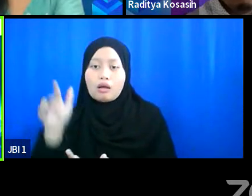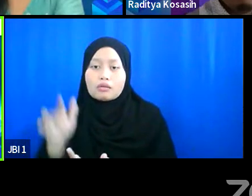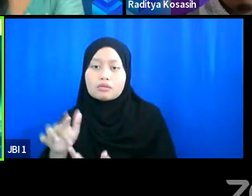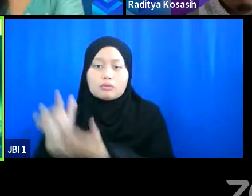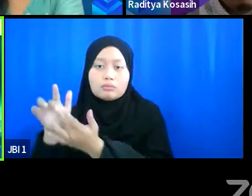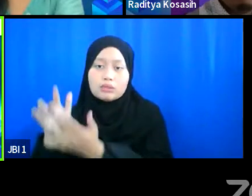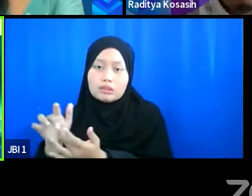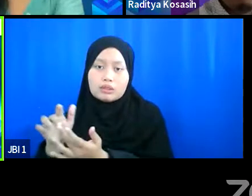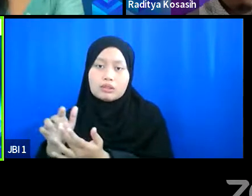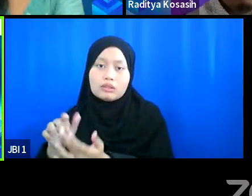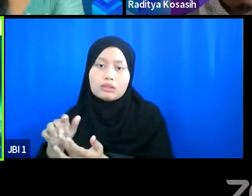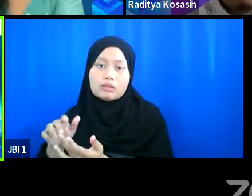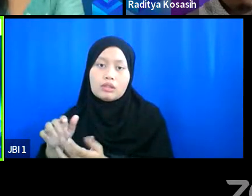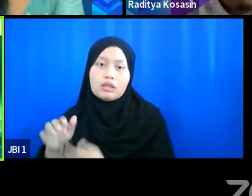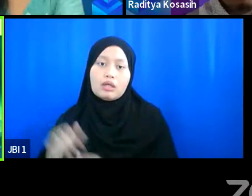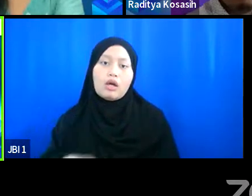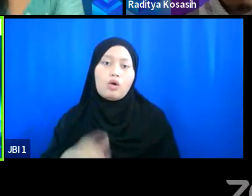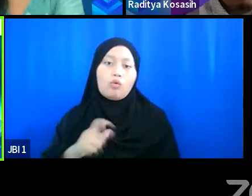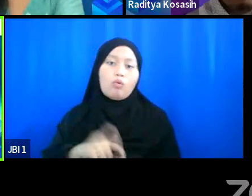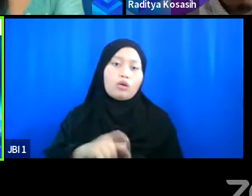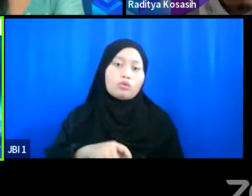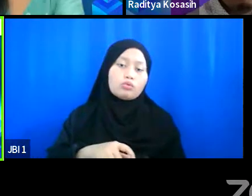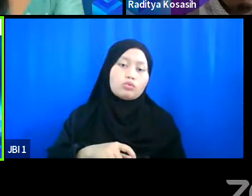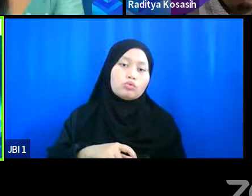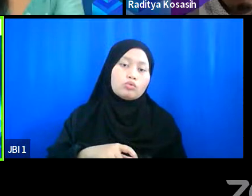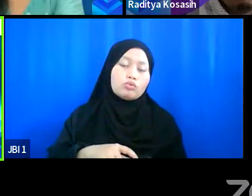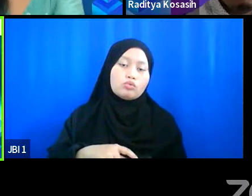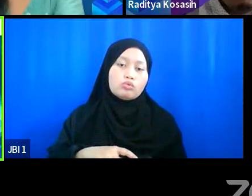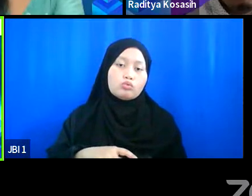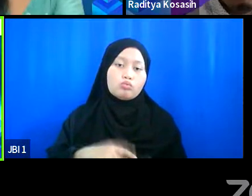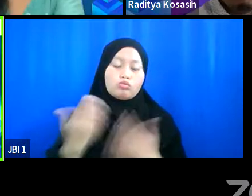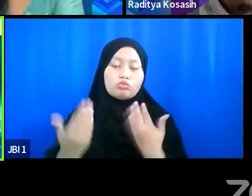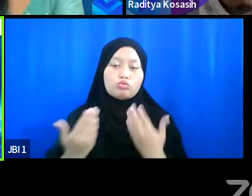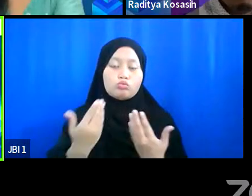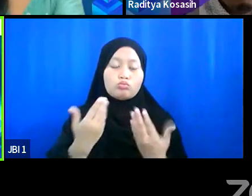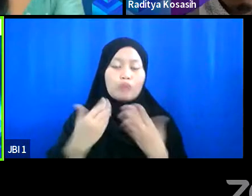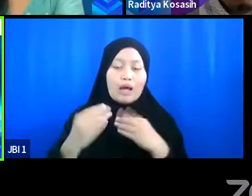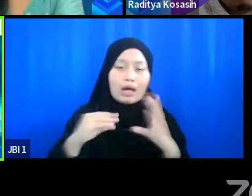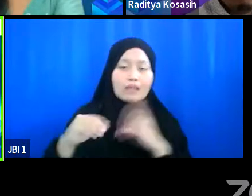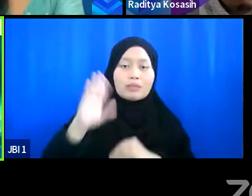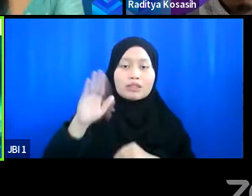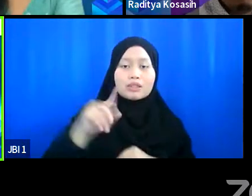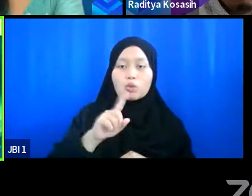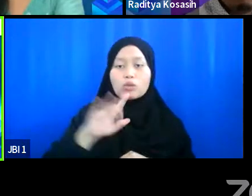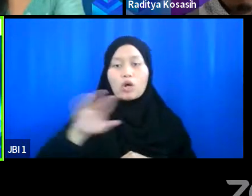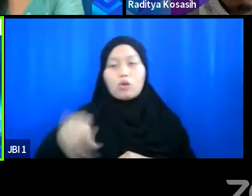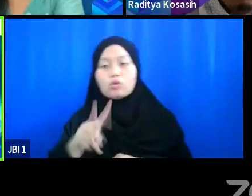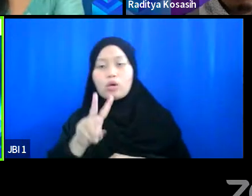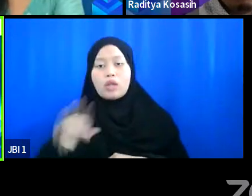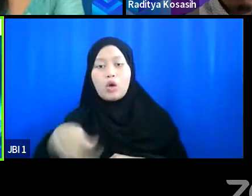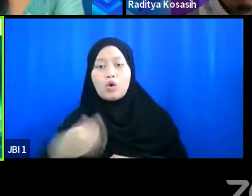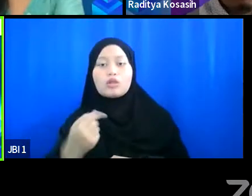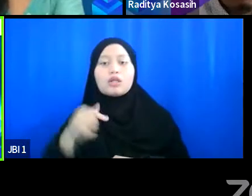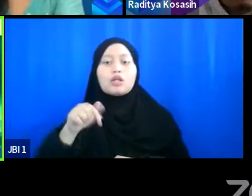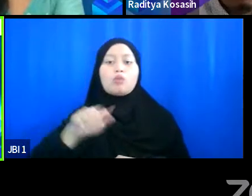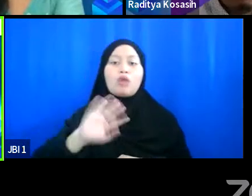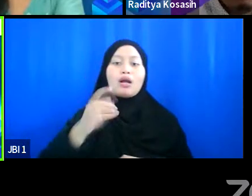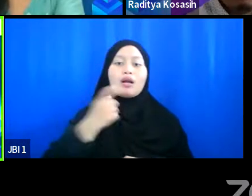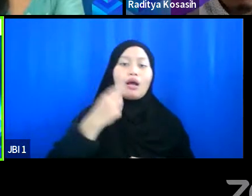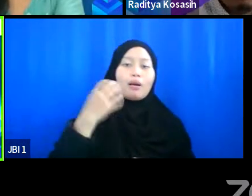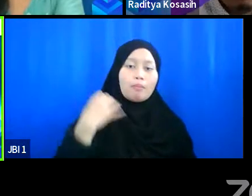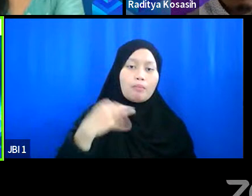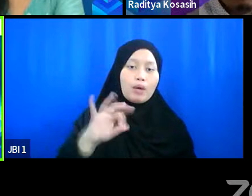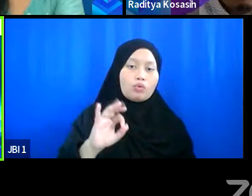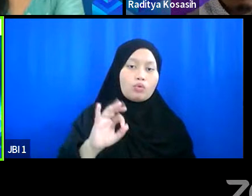dan terjaga waktunya Apakah 1-2 tahun karena ini memang bukan hal baru Jadi mungkin itu ada perdebatan yang